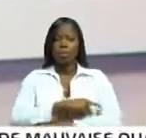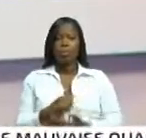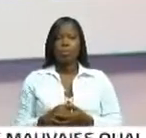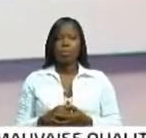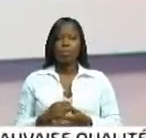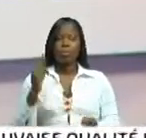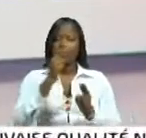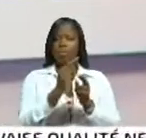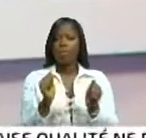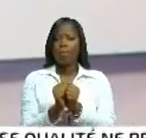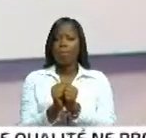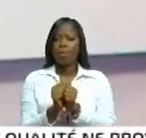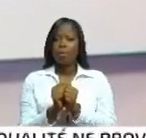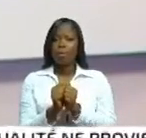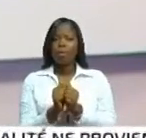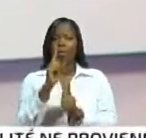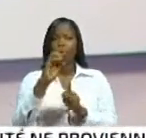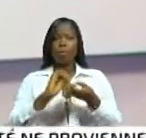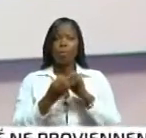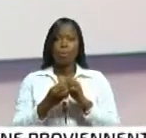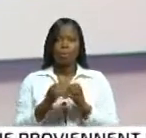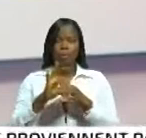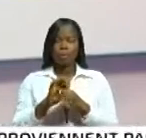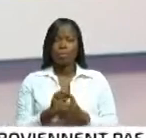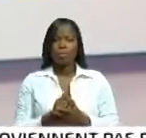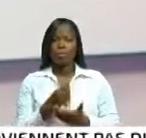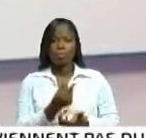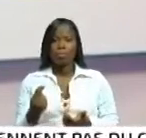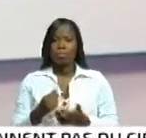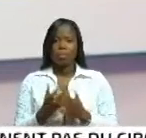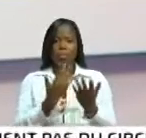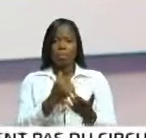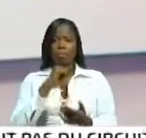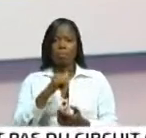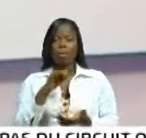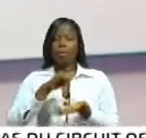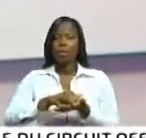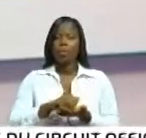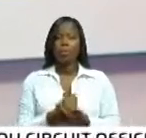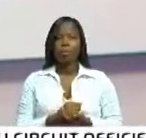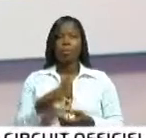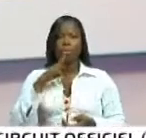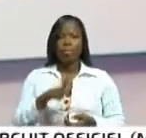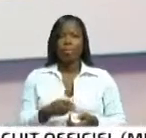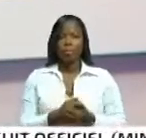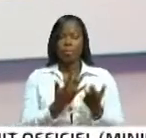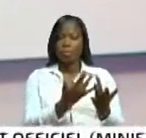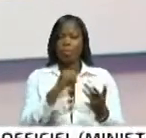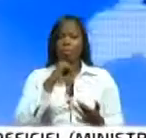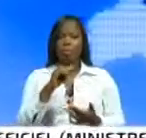avec un problème du genre on ne s'attendait pas hasard à la réalité c'est que on a sa table basse